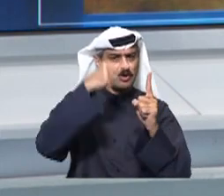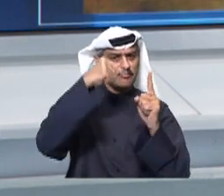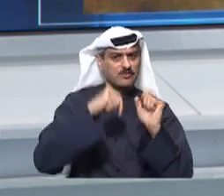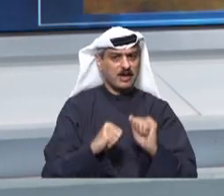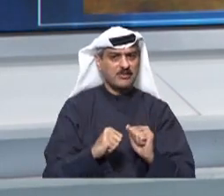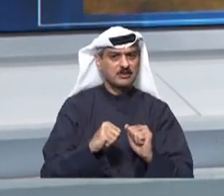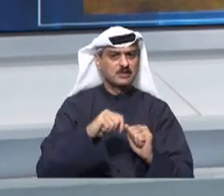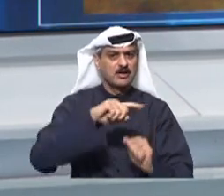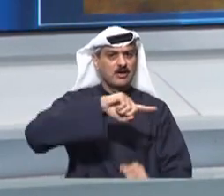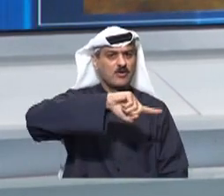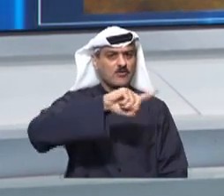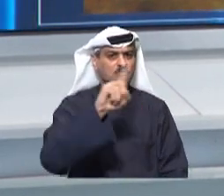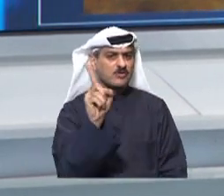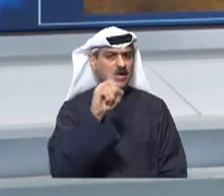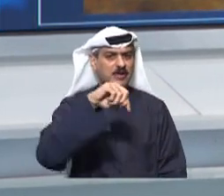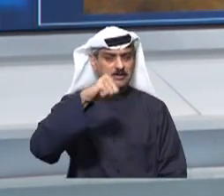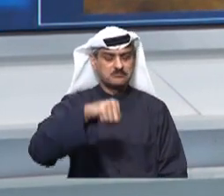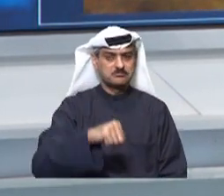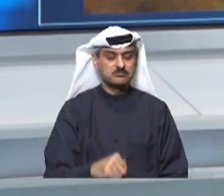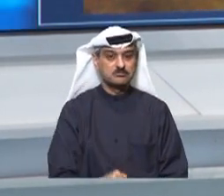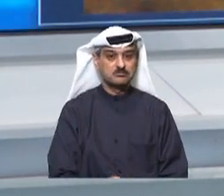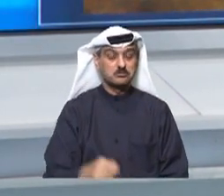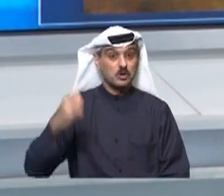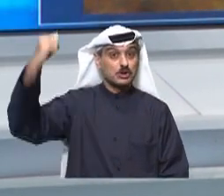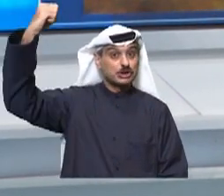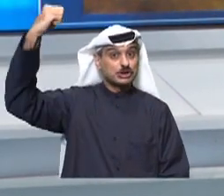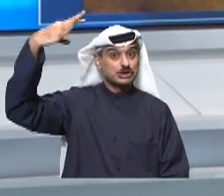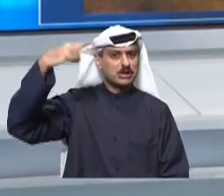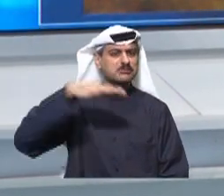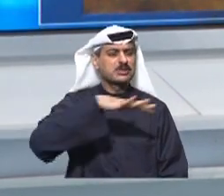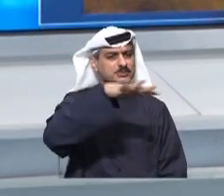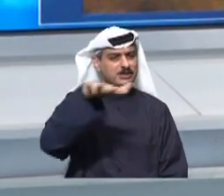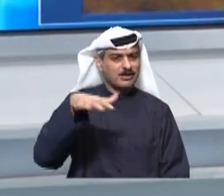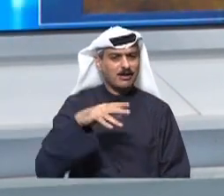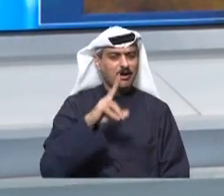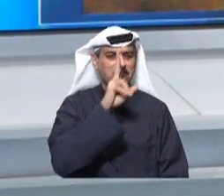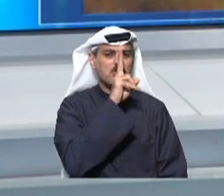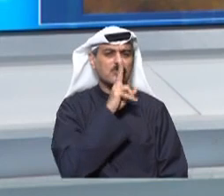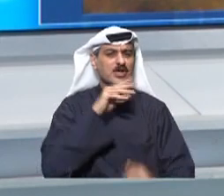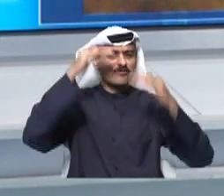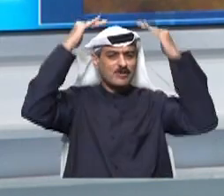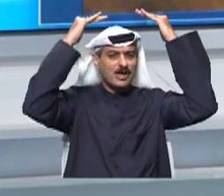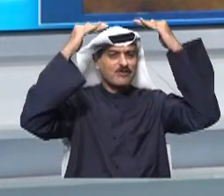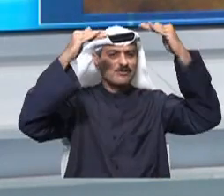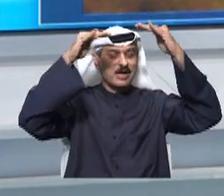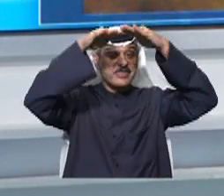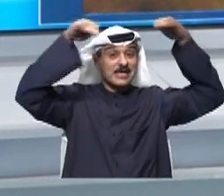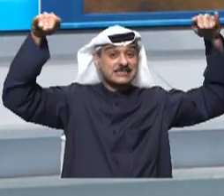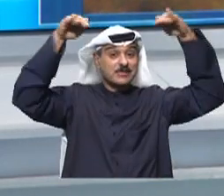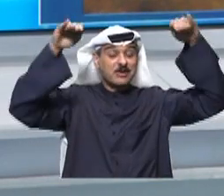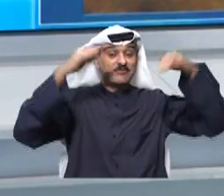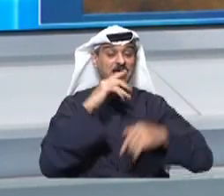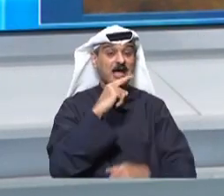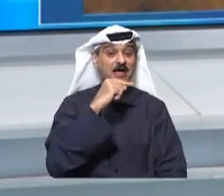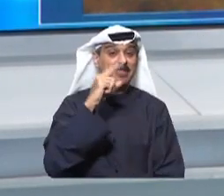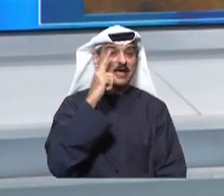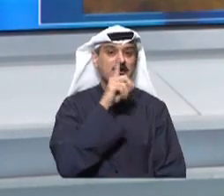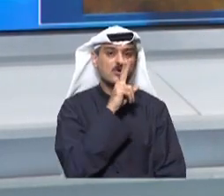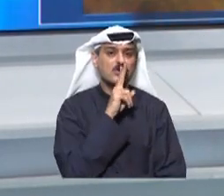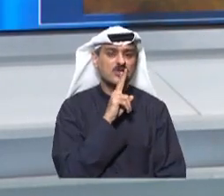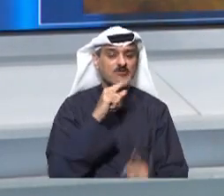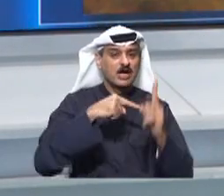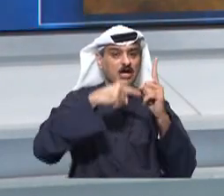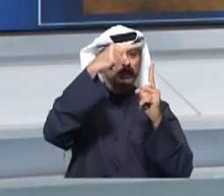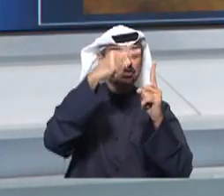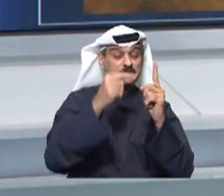يوم الغد، مع أجواء مشمسة بشكل عام وسماء صافية بإذن الله خالية من السحب. ودرجات الحرارة في